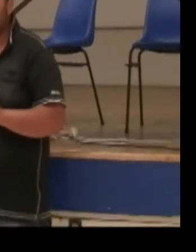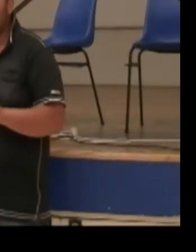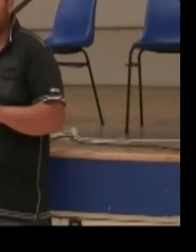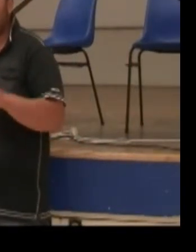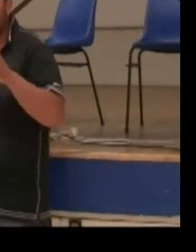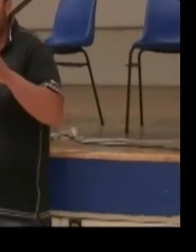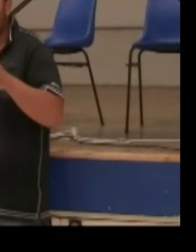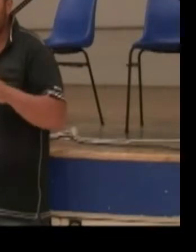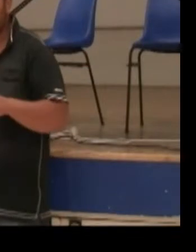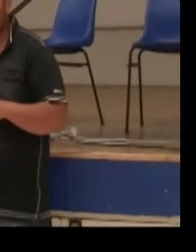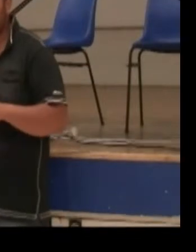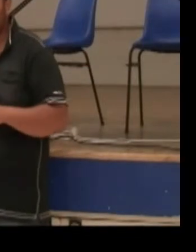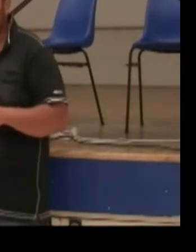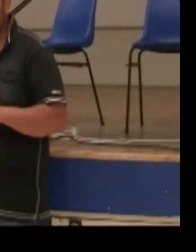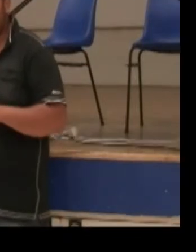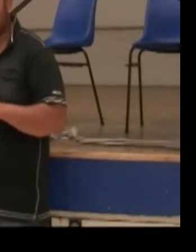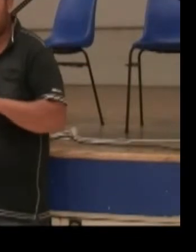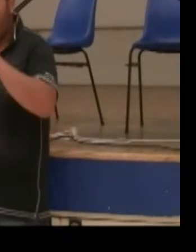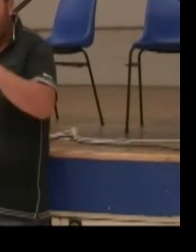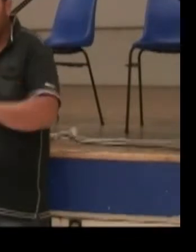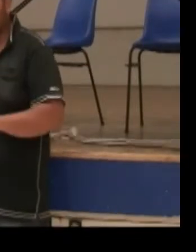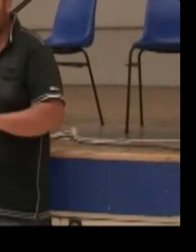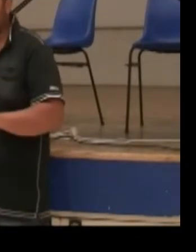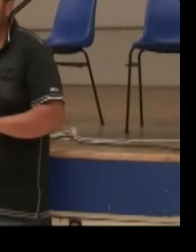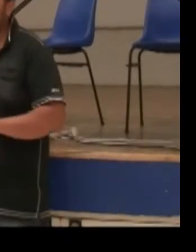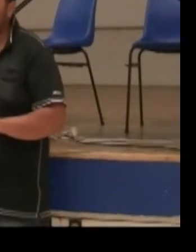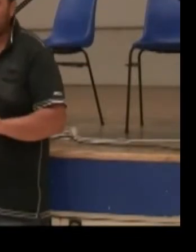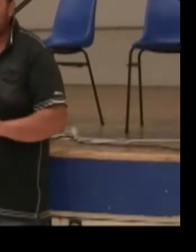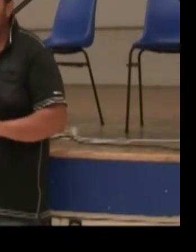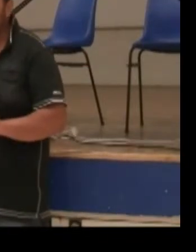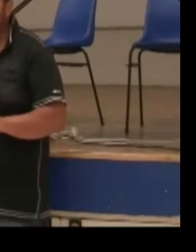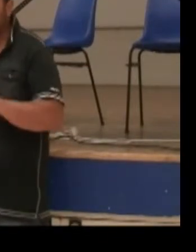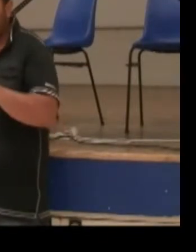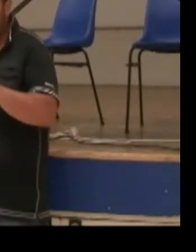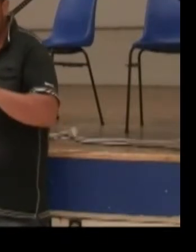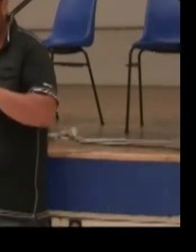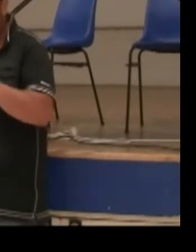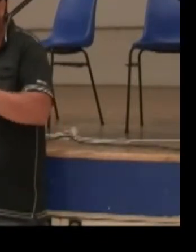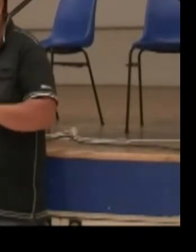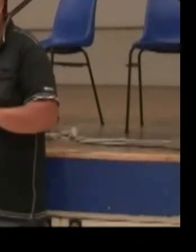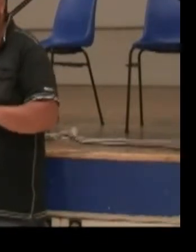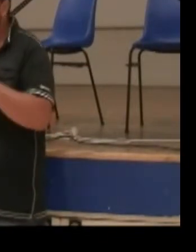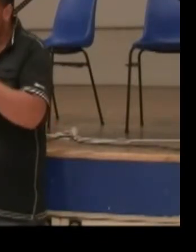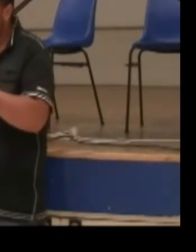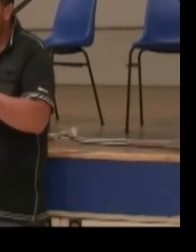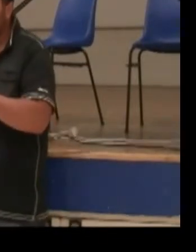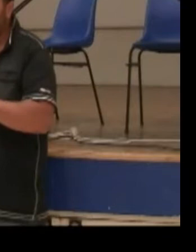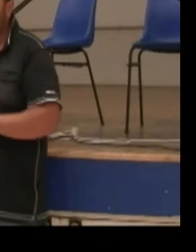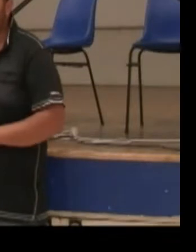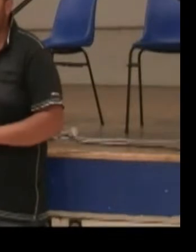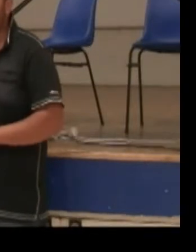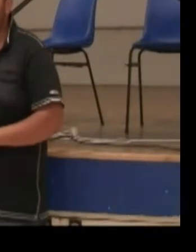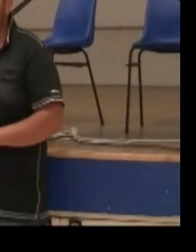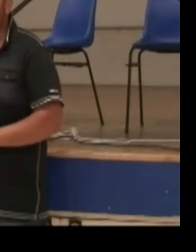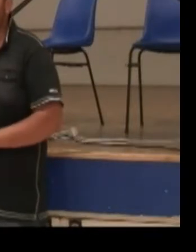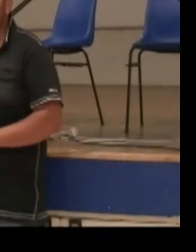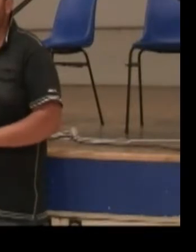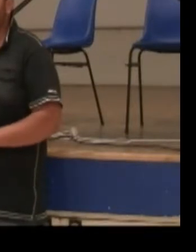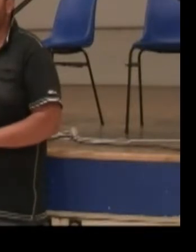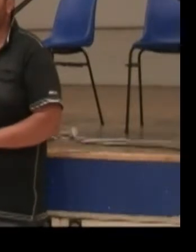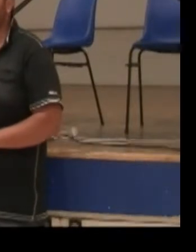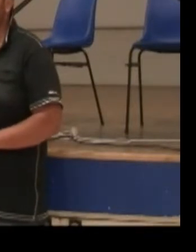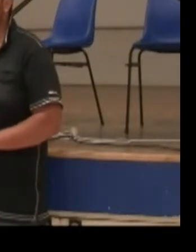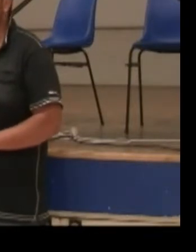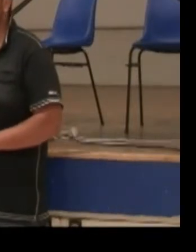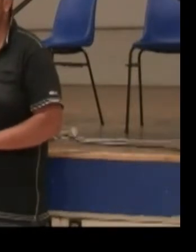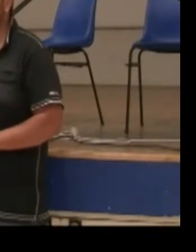mot-là, hein, vous aurez affaire à moi. Il dit, mais vous aussi vous le dites. Il dit, oui, mais nous on le dit d'une manière normale. Vous, quand vous le dites,